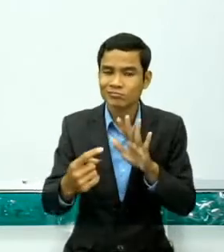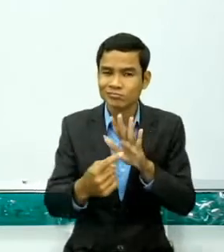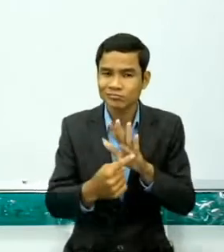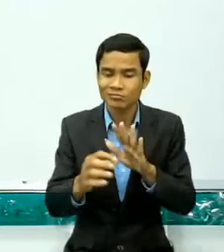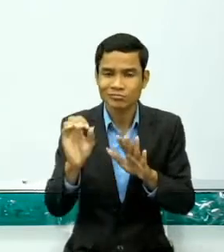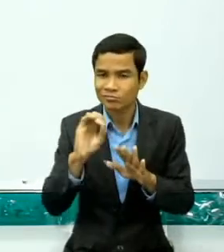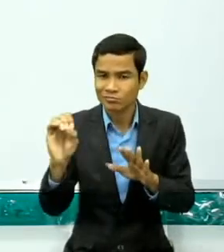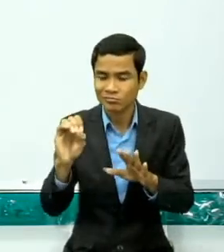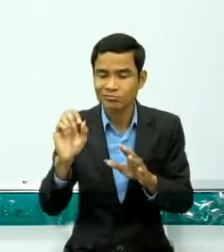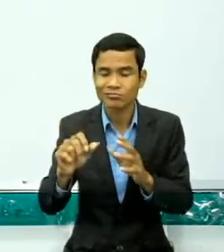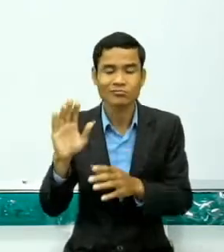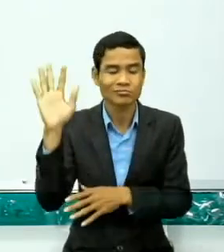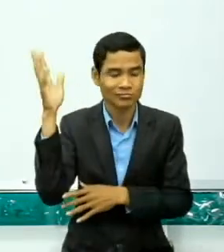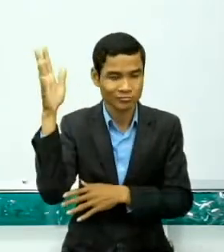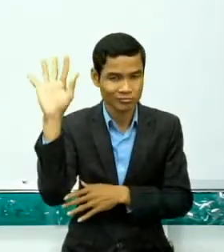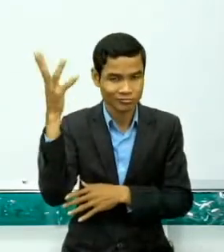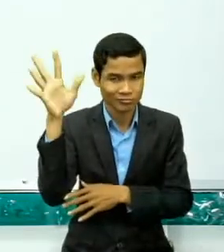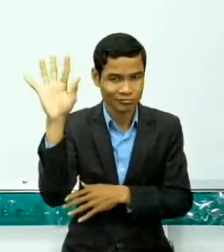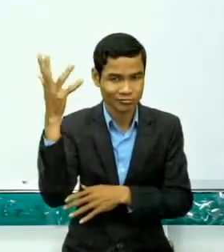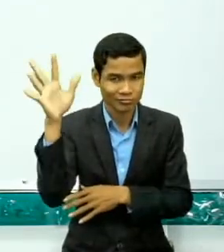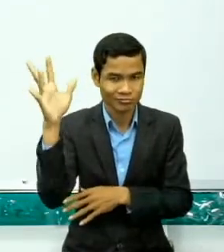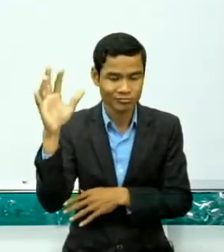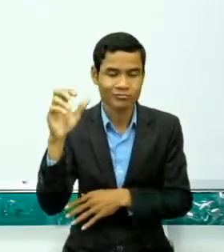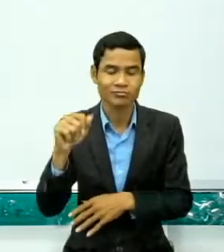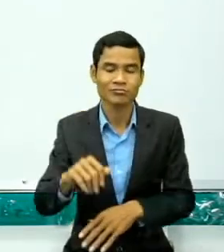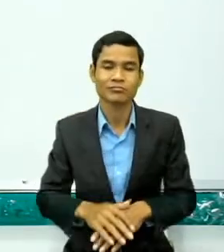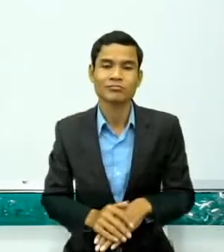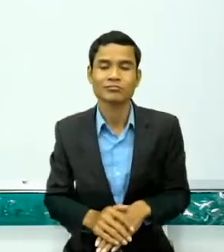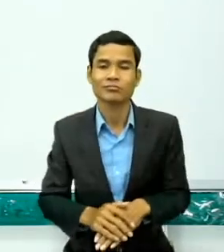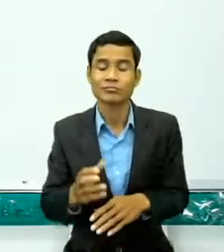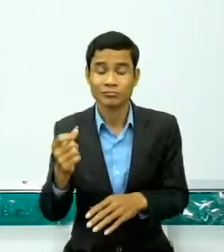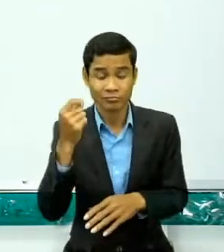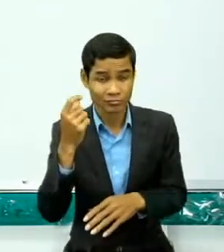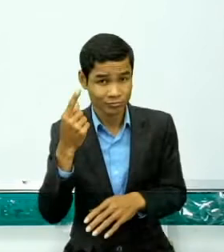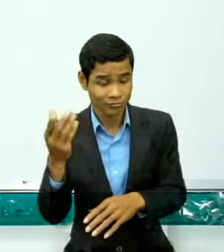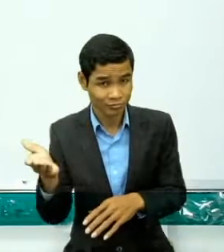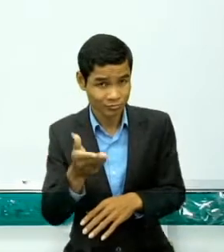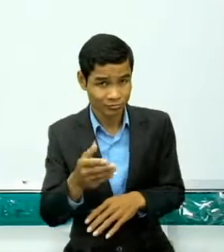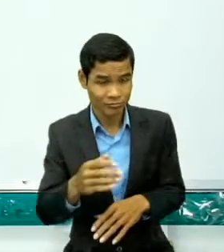ងលើក្រវីតនេះកូន